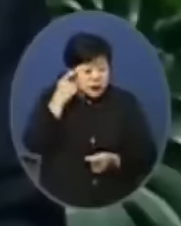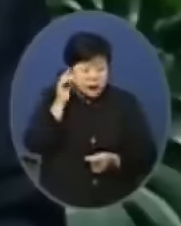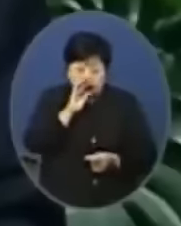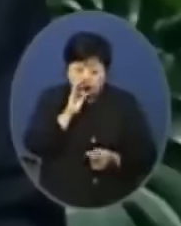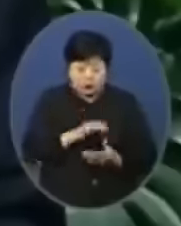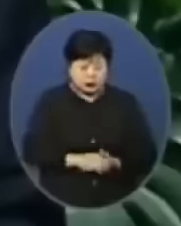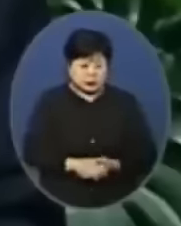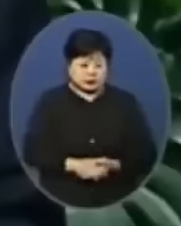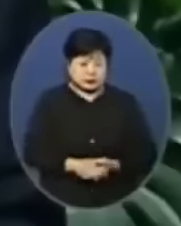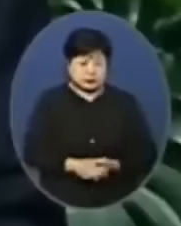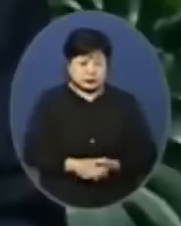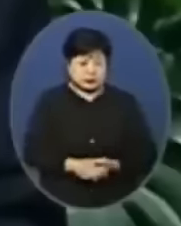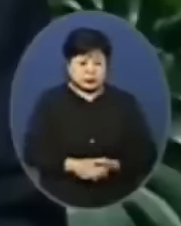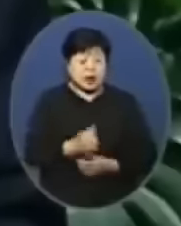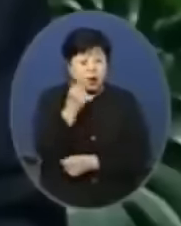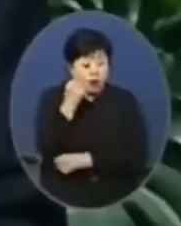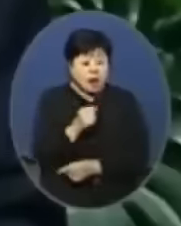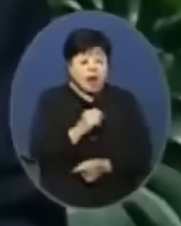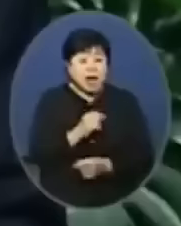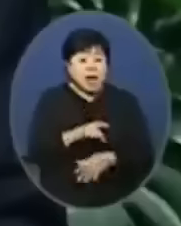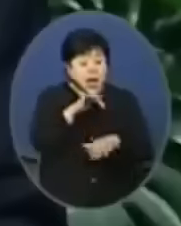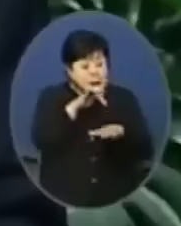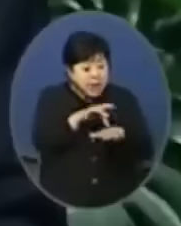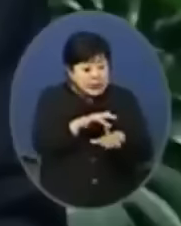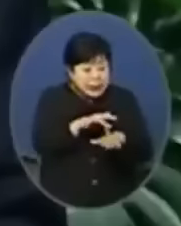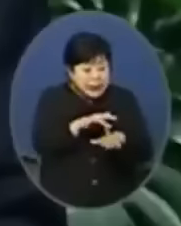것입니다. 물론 마귀가